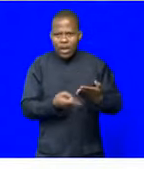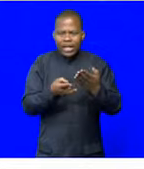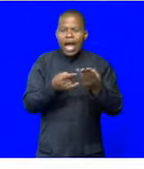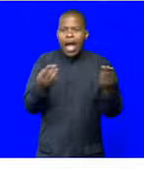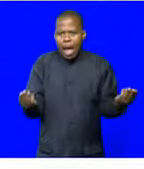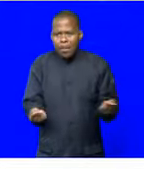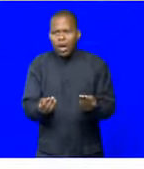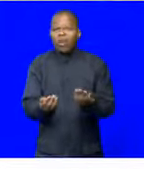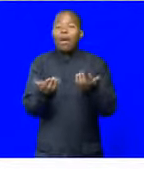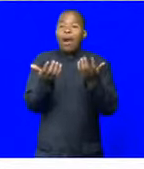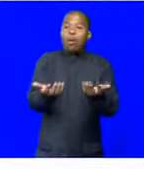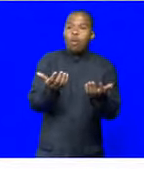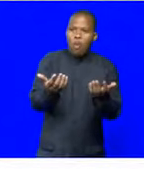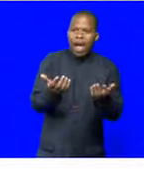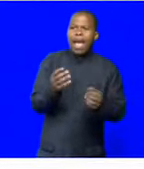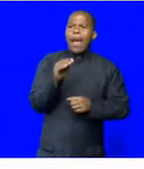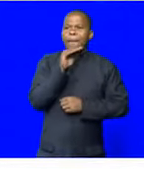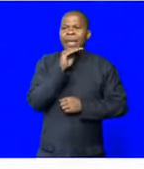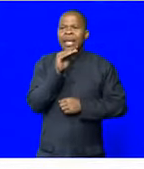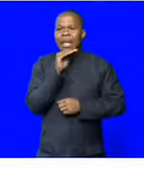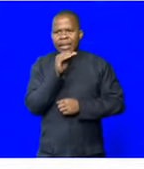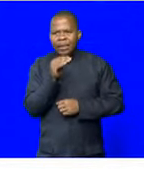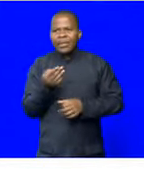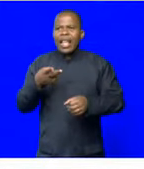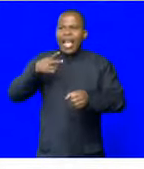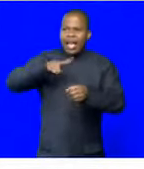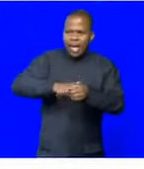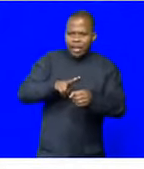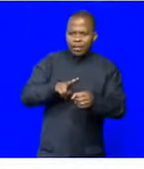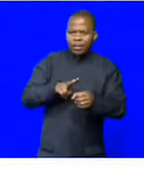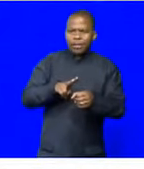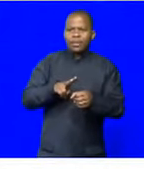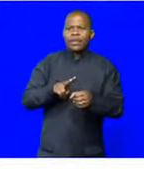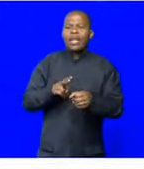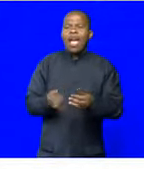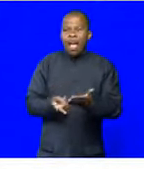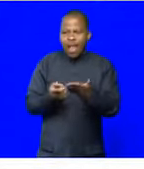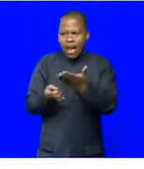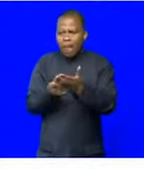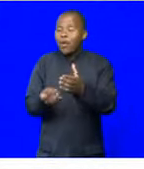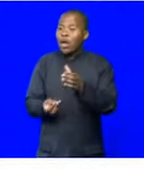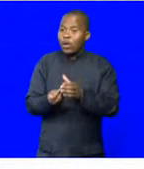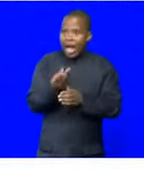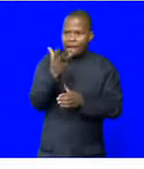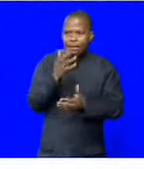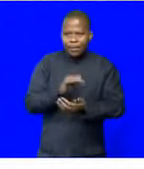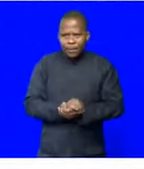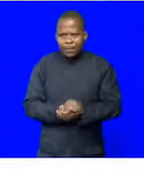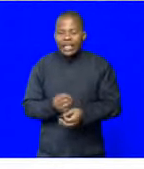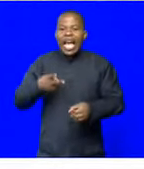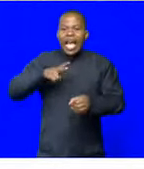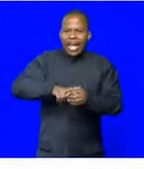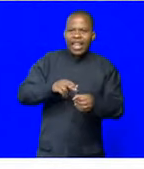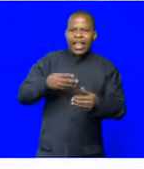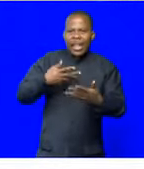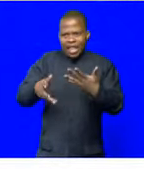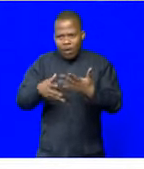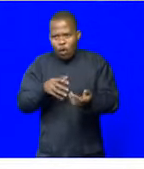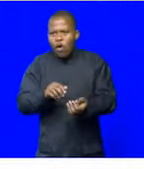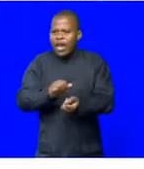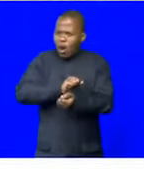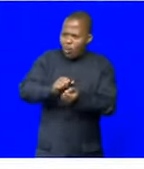iOnly God Knows Church Organization seyicalile kuphosezwe izifanini sakhona ke kubatholela tinsipho